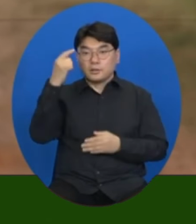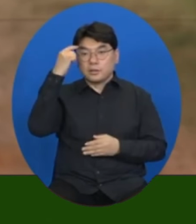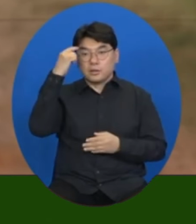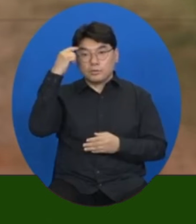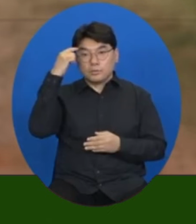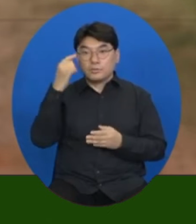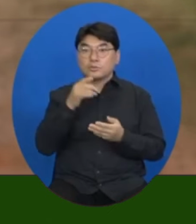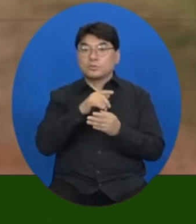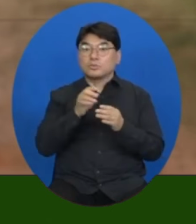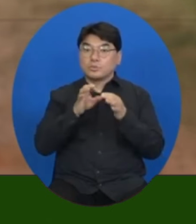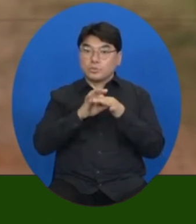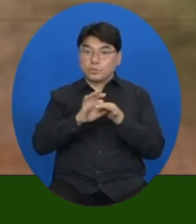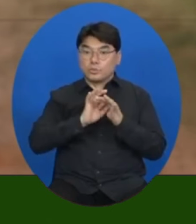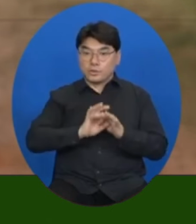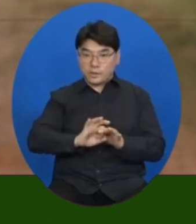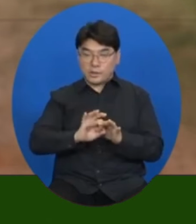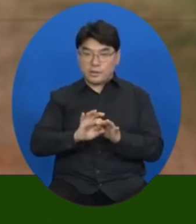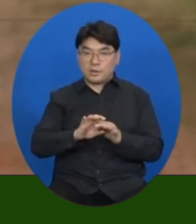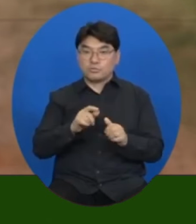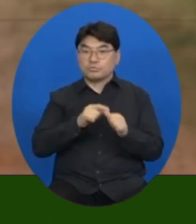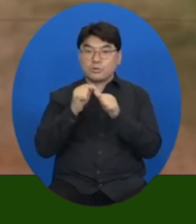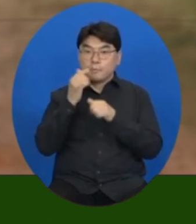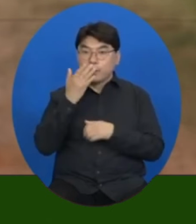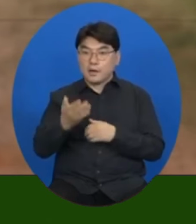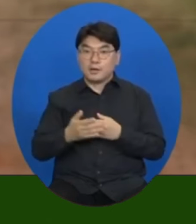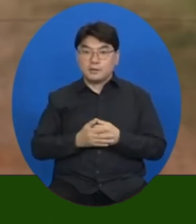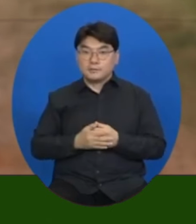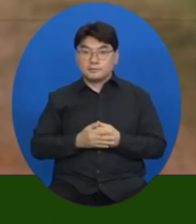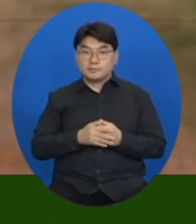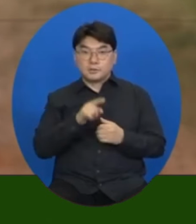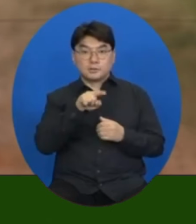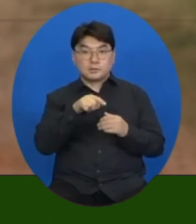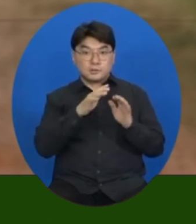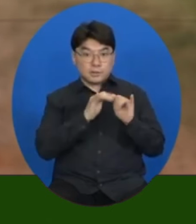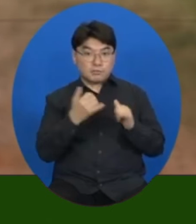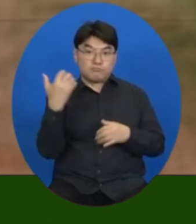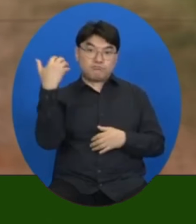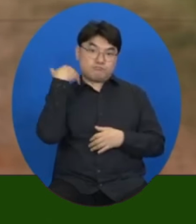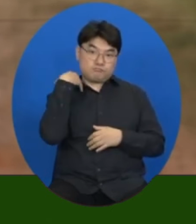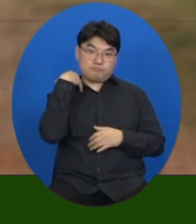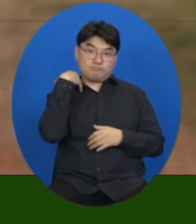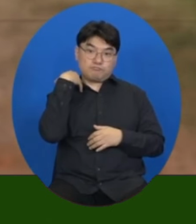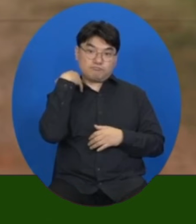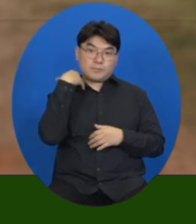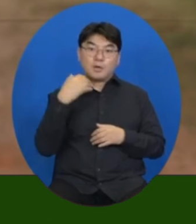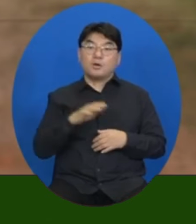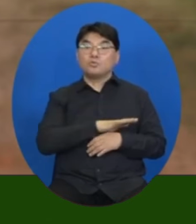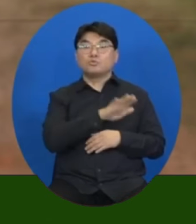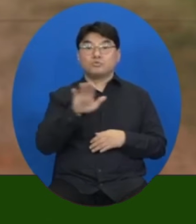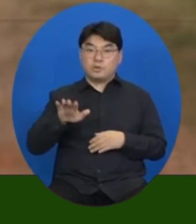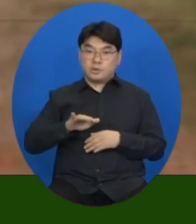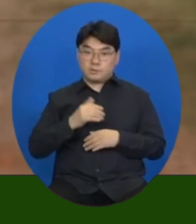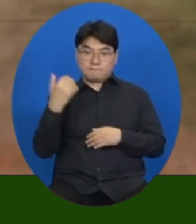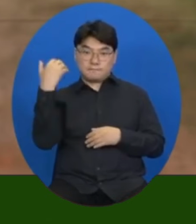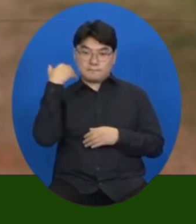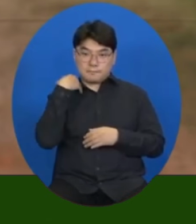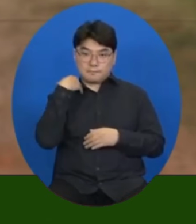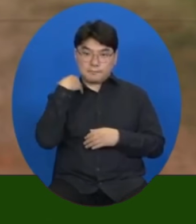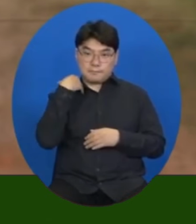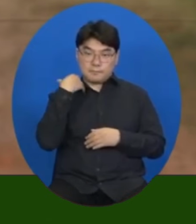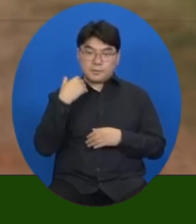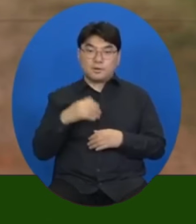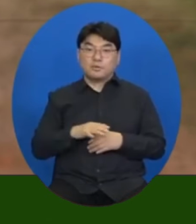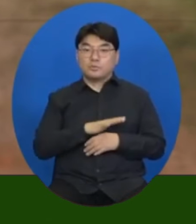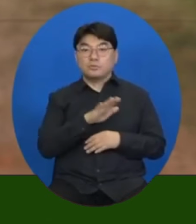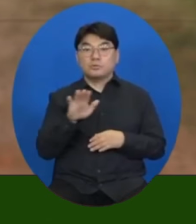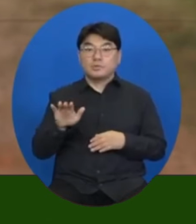된다 해탈을 해야 된다 누가요 그 사람이 그 사람이 우리가 우리가 그것을 해탈 해하면